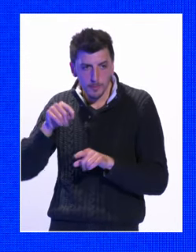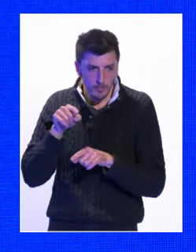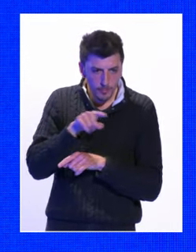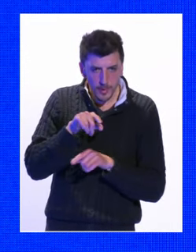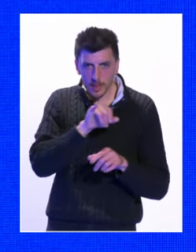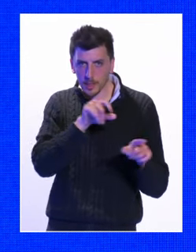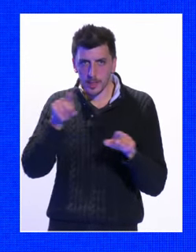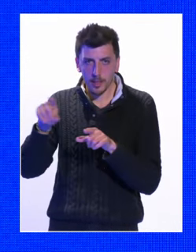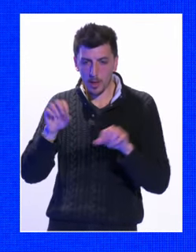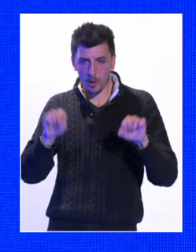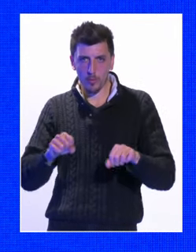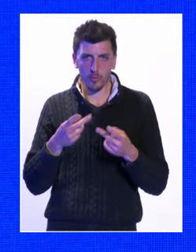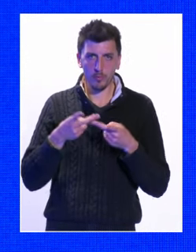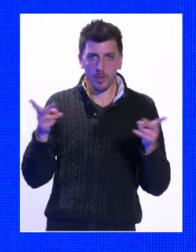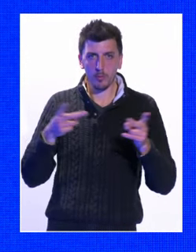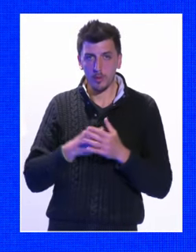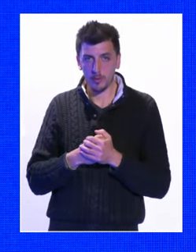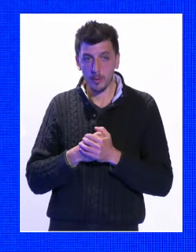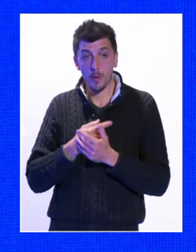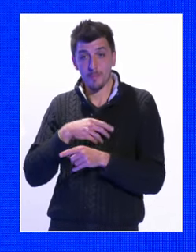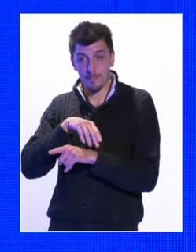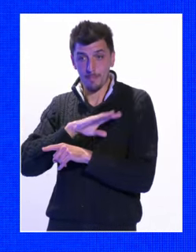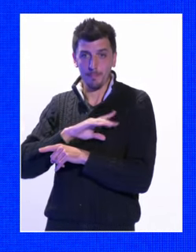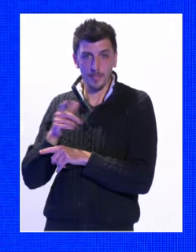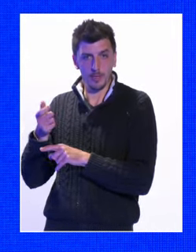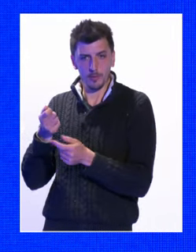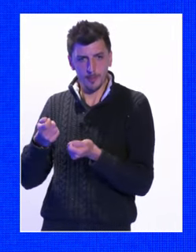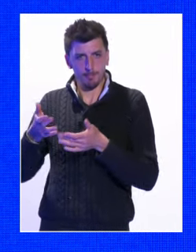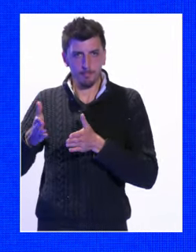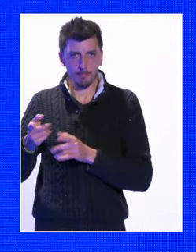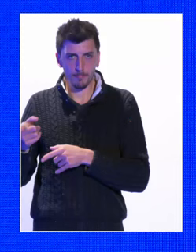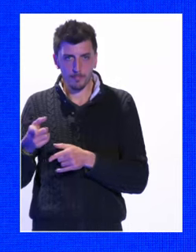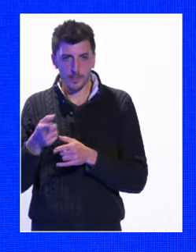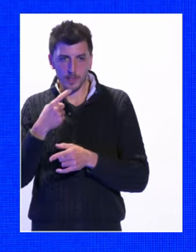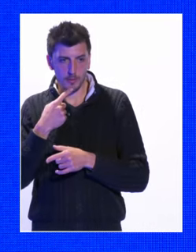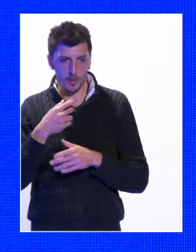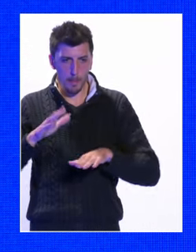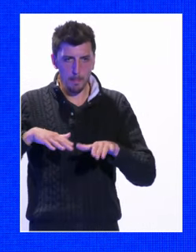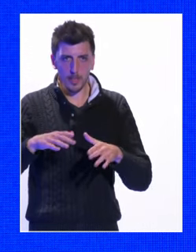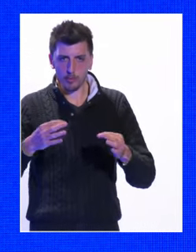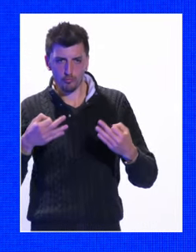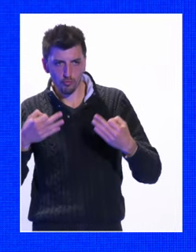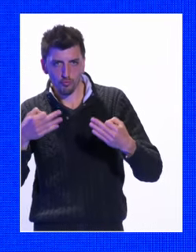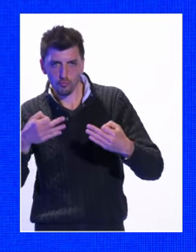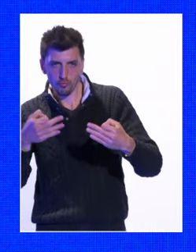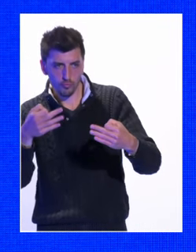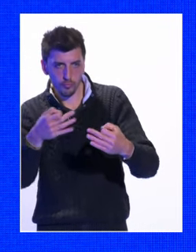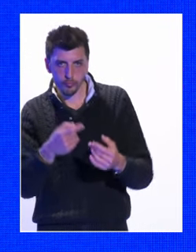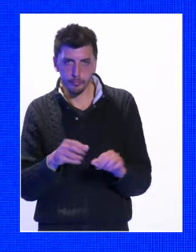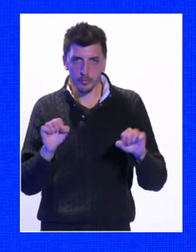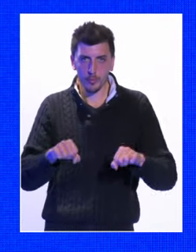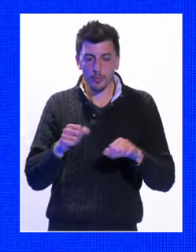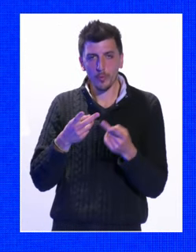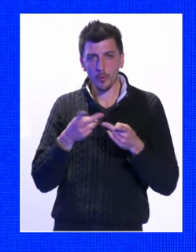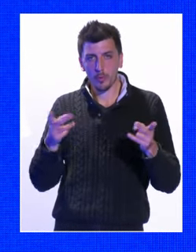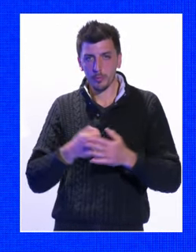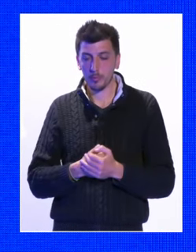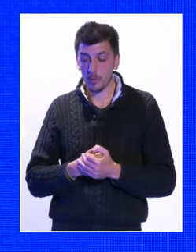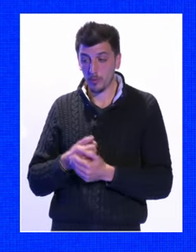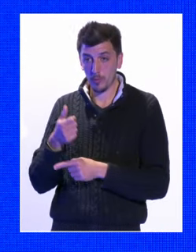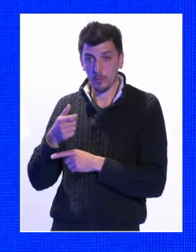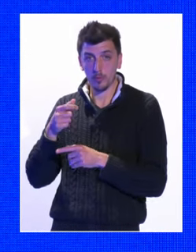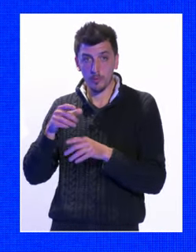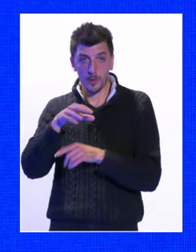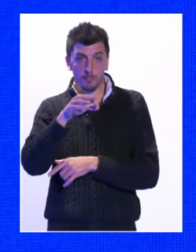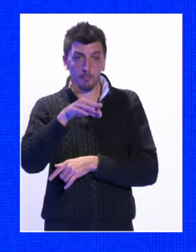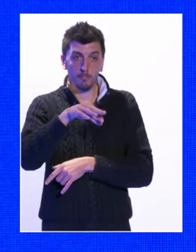d'assurer par son arbitrage le fonctionnement régulier des pouvoirs publics, il a nommé à la tête du gouvernement